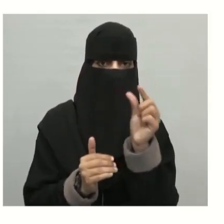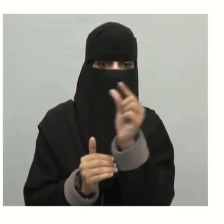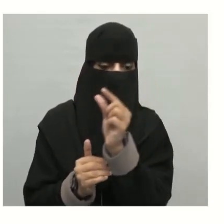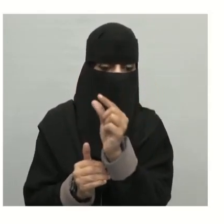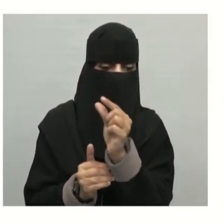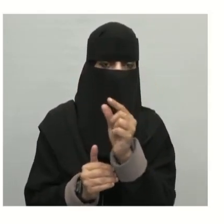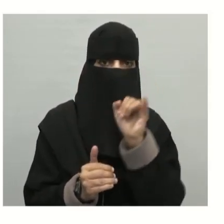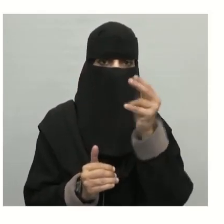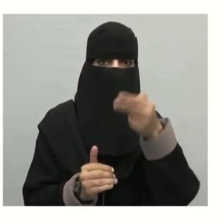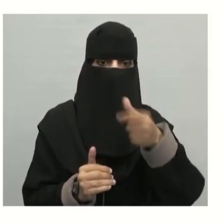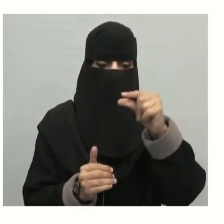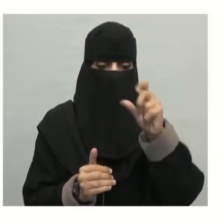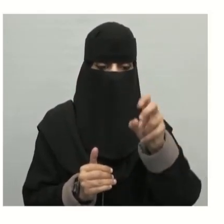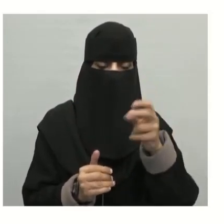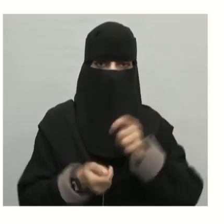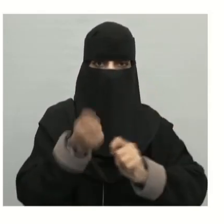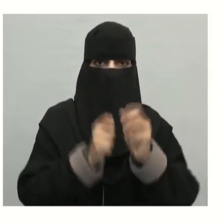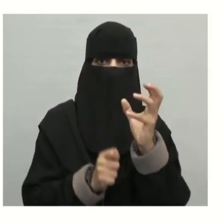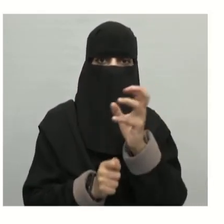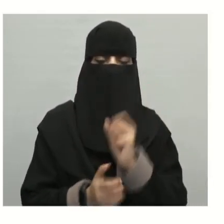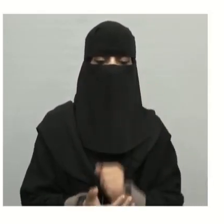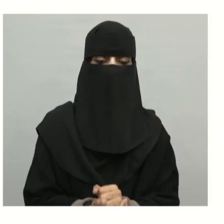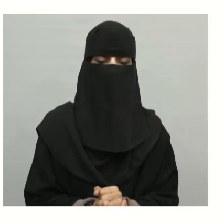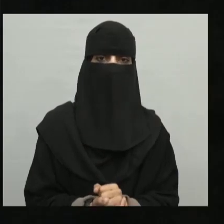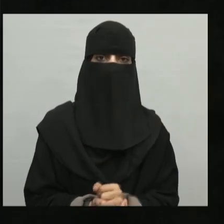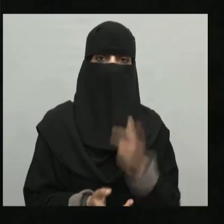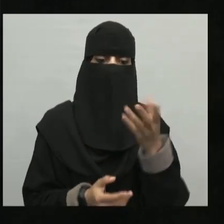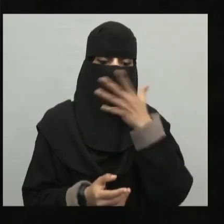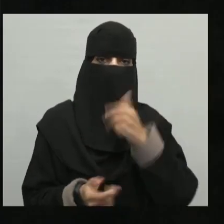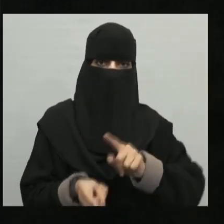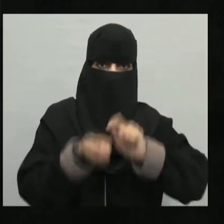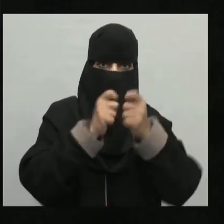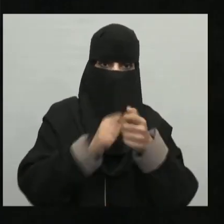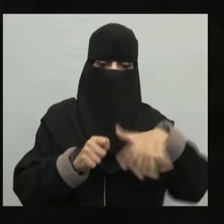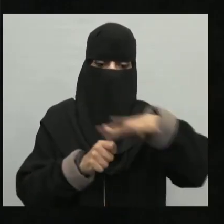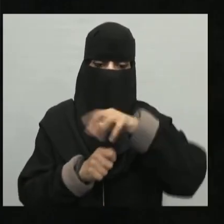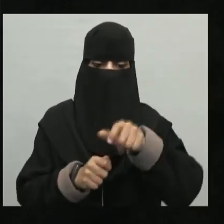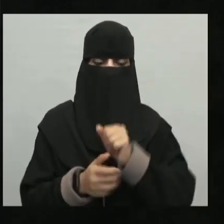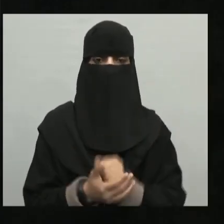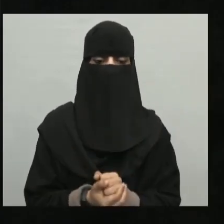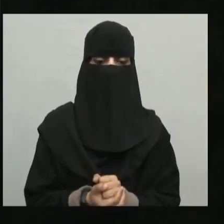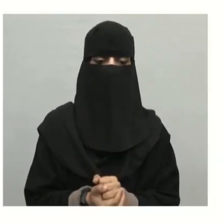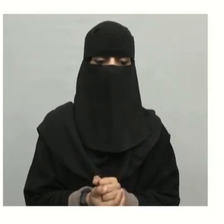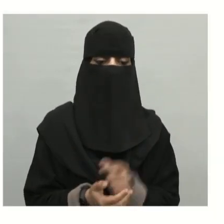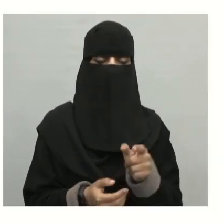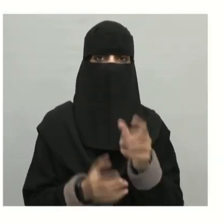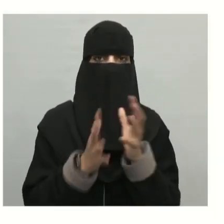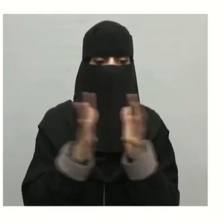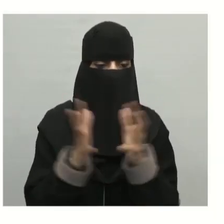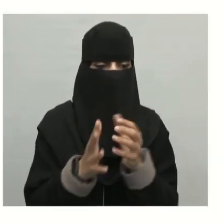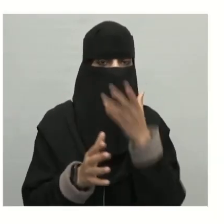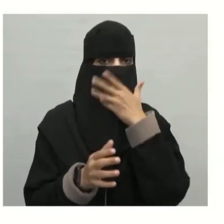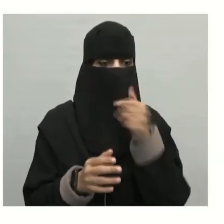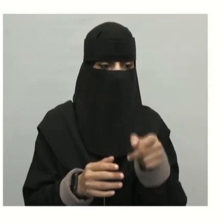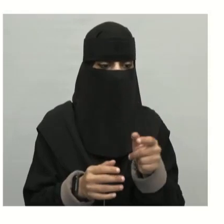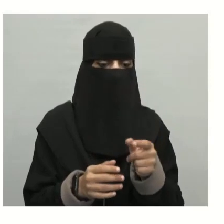وحبيبات المعادن المكونه للصخر فيعطيني الشكل العام للصخر اذا يشمل الحجم يشمل